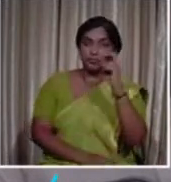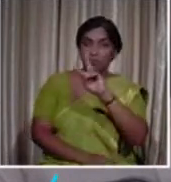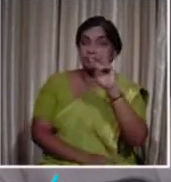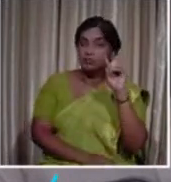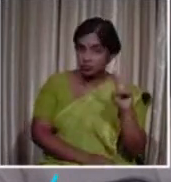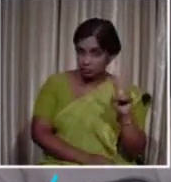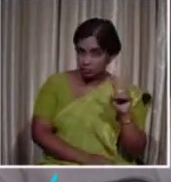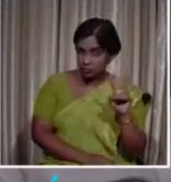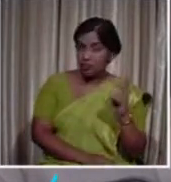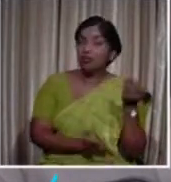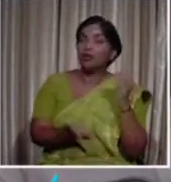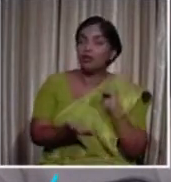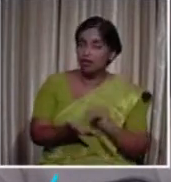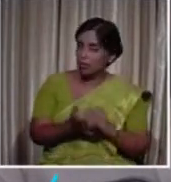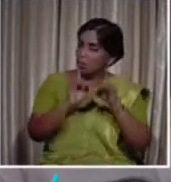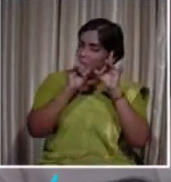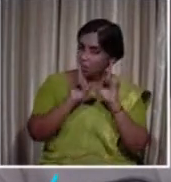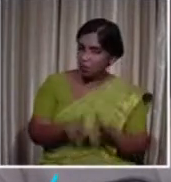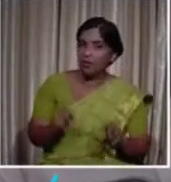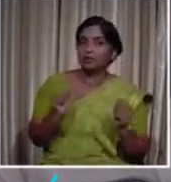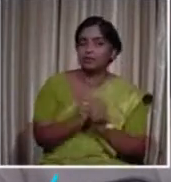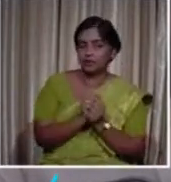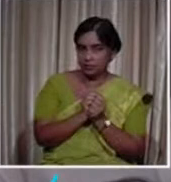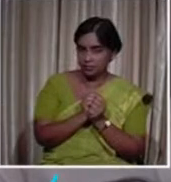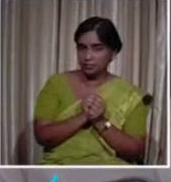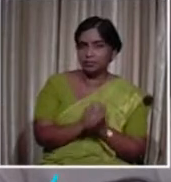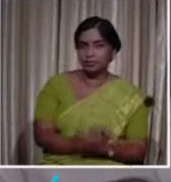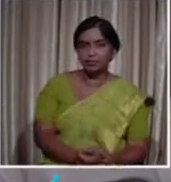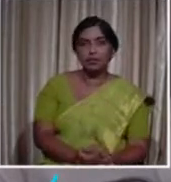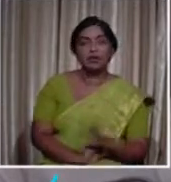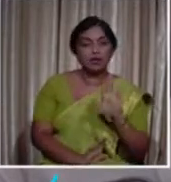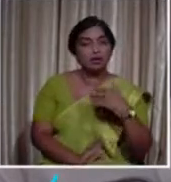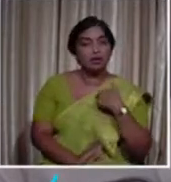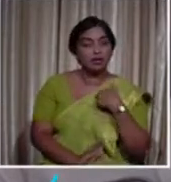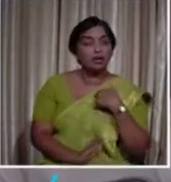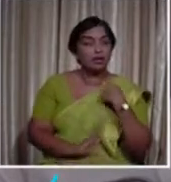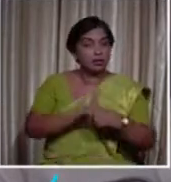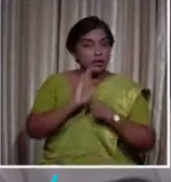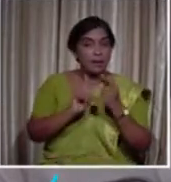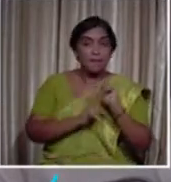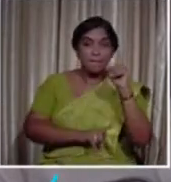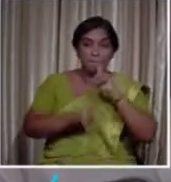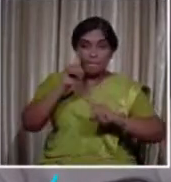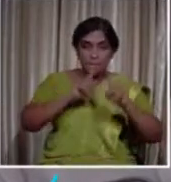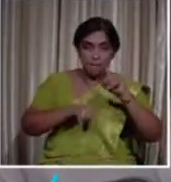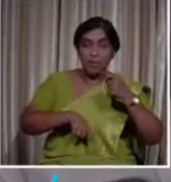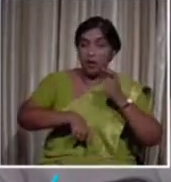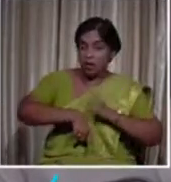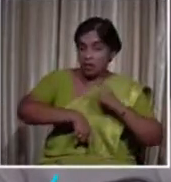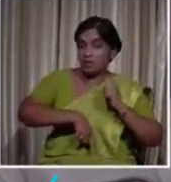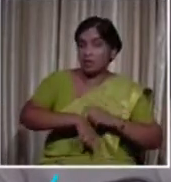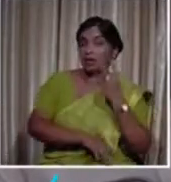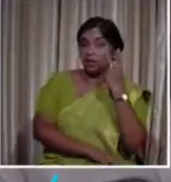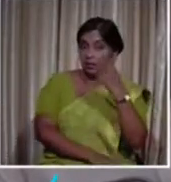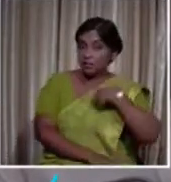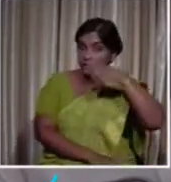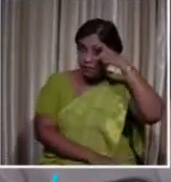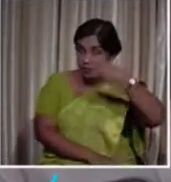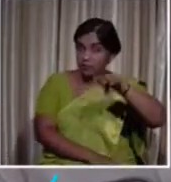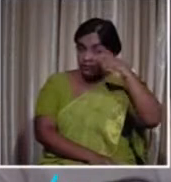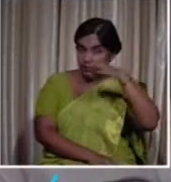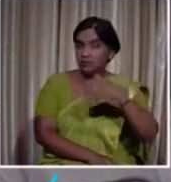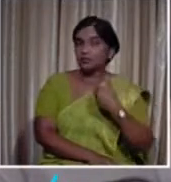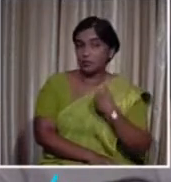2022 आपहु एकम सिद्ध उना मम श्रीलंका पार्लिमेंतुवे मे अवस्था देकम देकपु